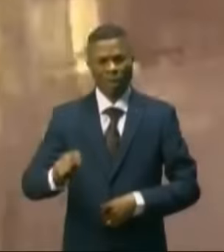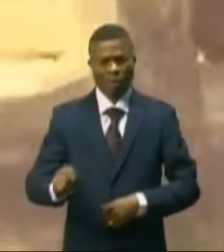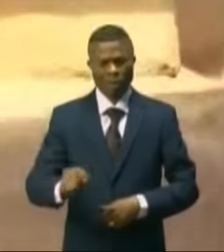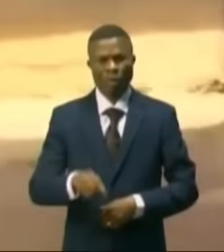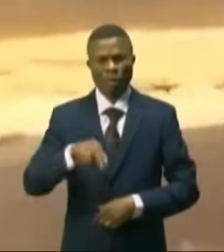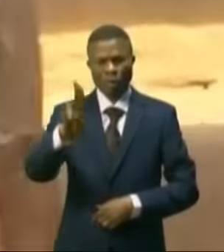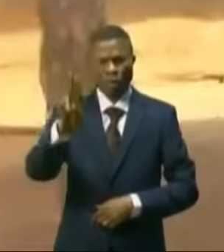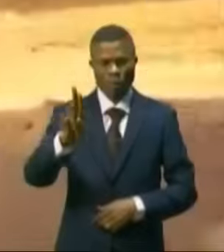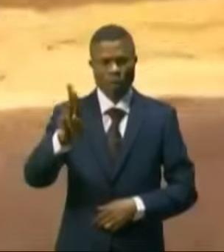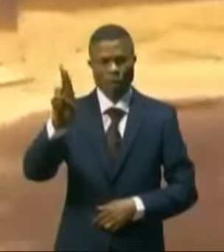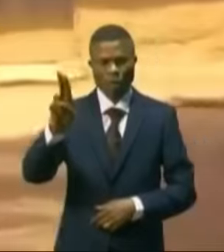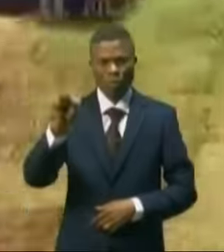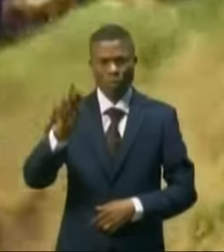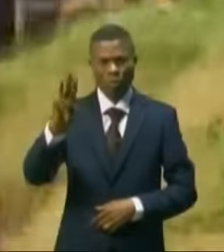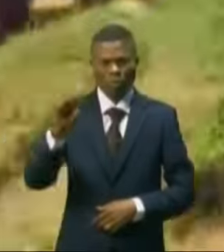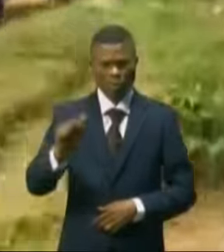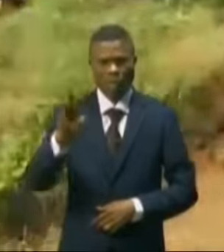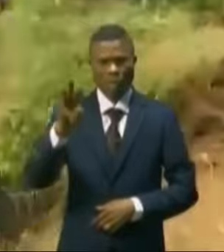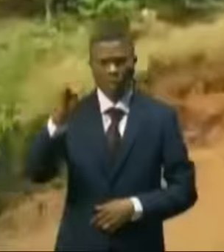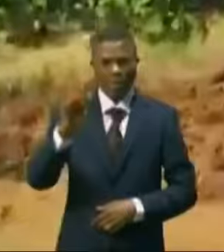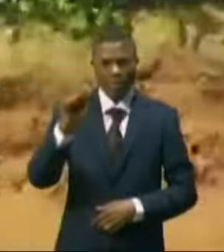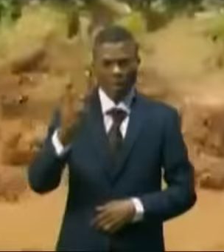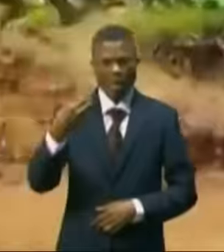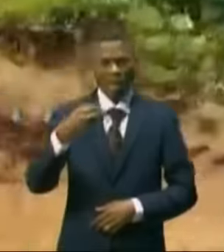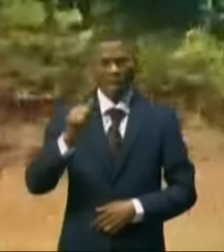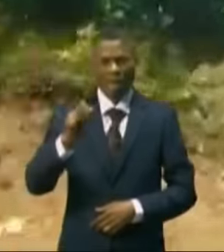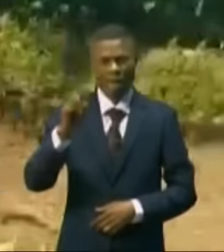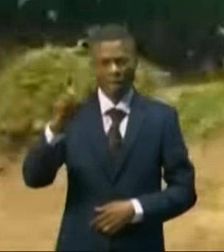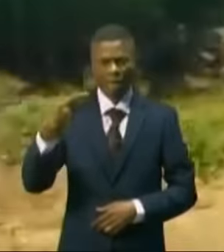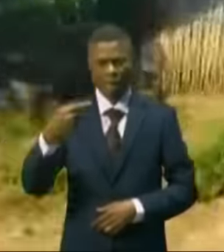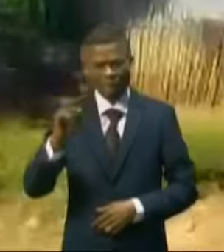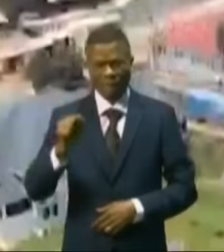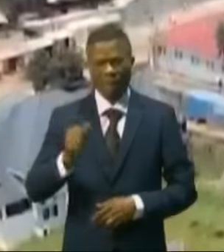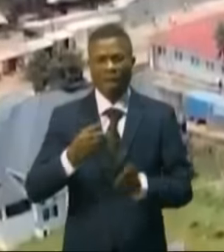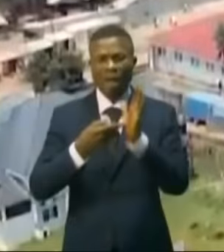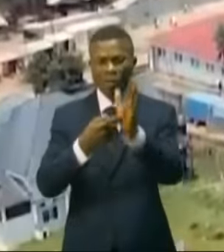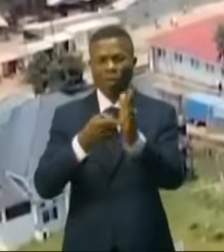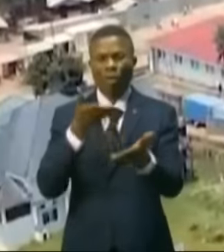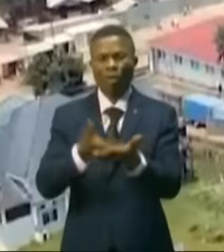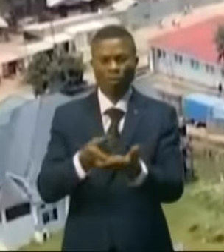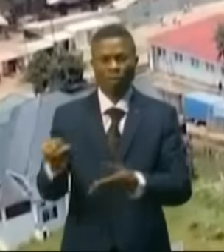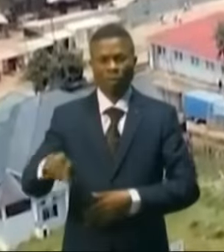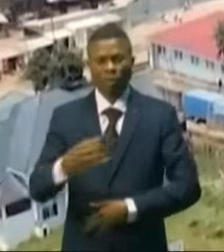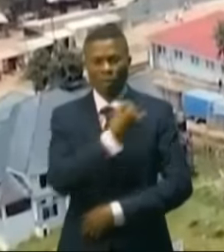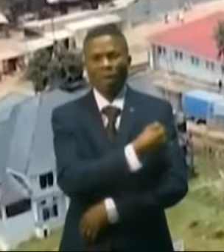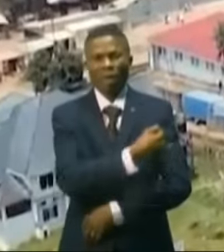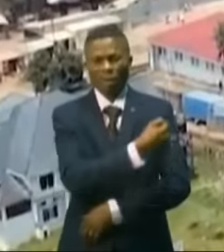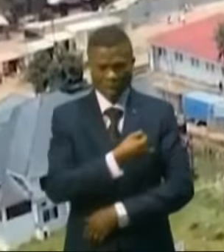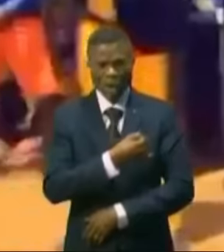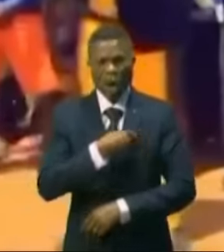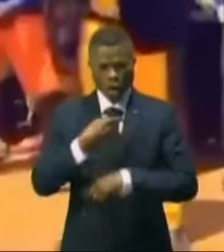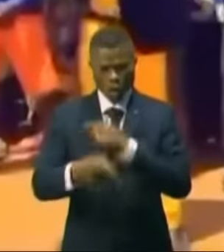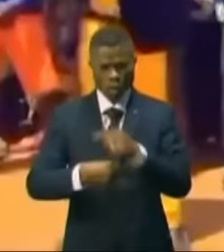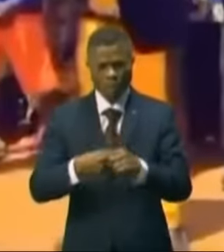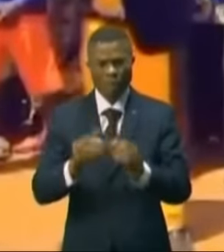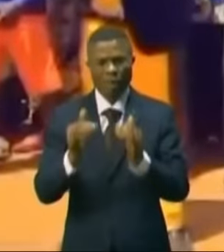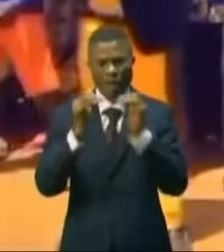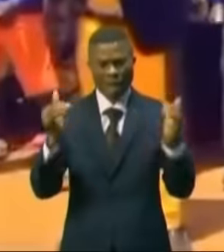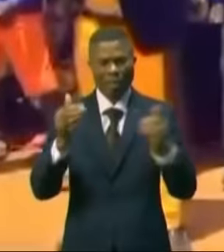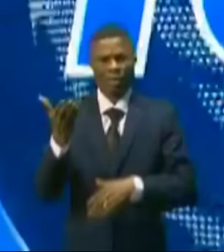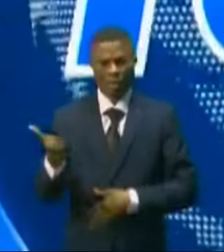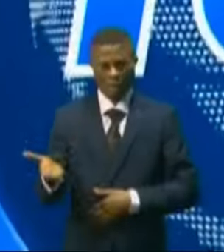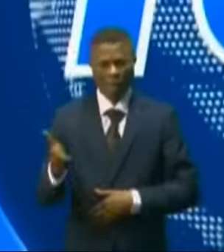Rumu, Mahagi, Mambasa et Djougou, un indicateur majeur où la province de l'Ituri en voie de sa